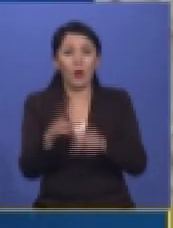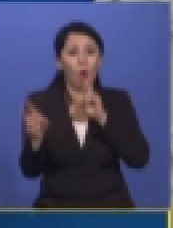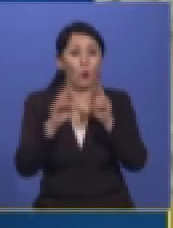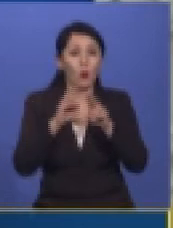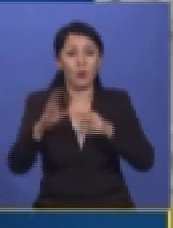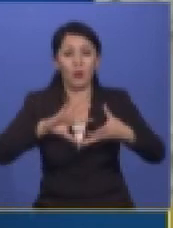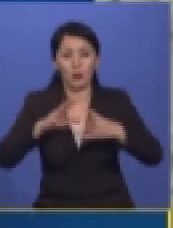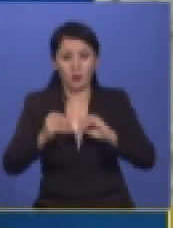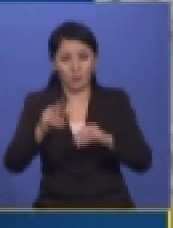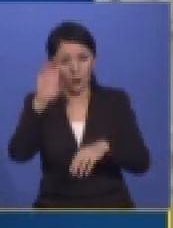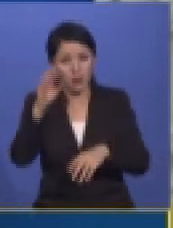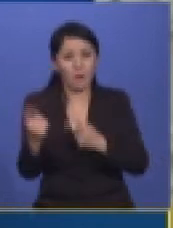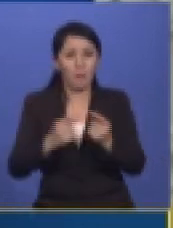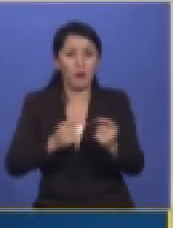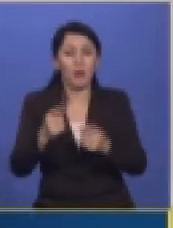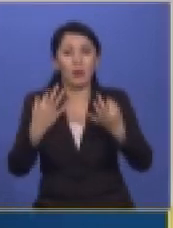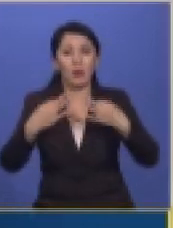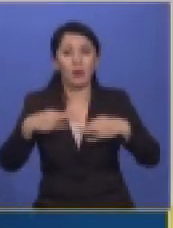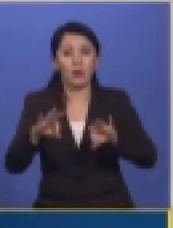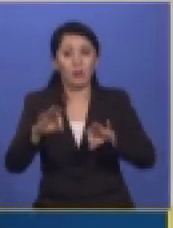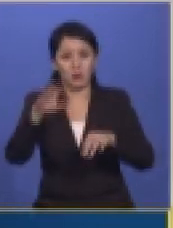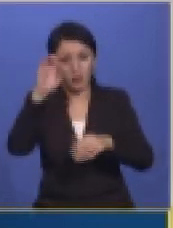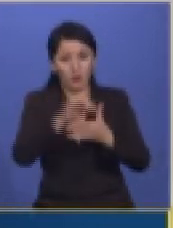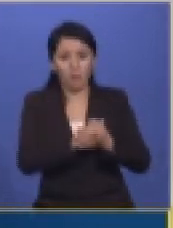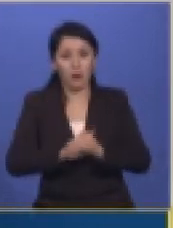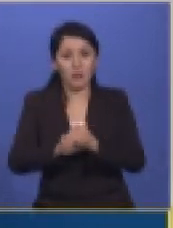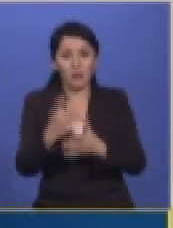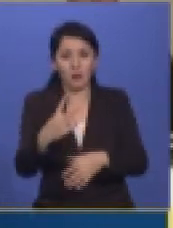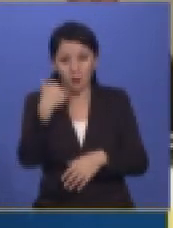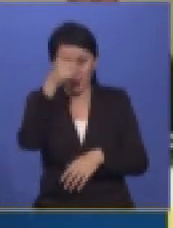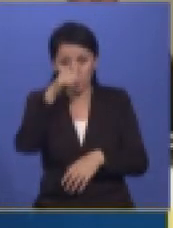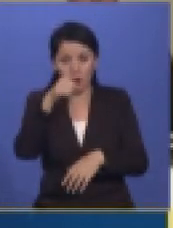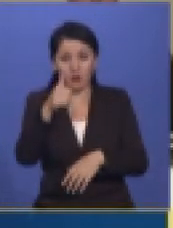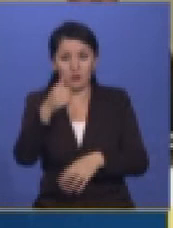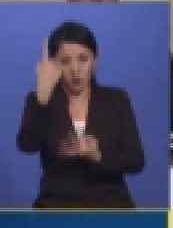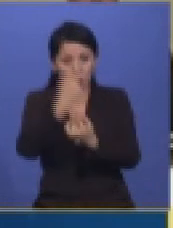қорытындысы бойынша мемлекет басшылары тәуелсіз мемлекеттер достастығының 30 жылдығына байланысты